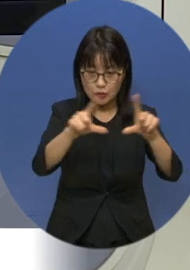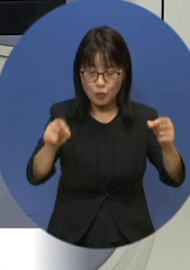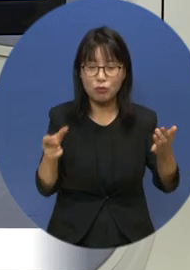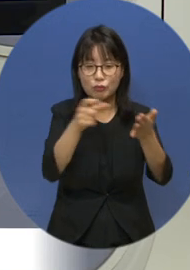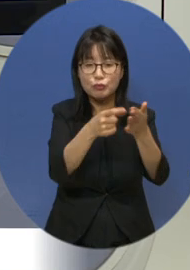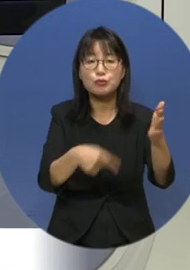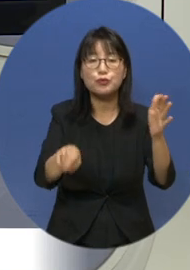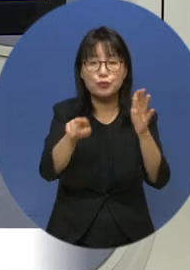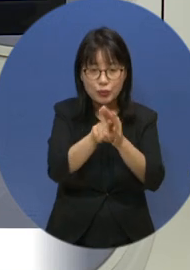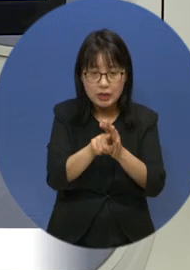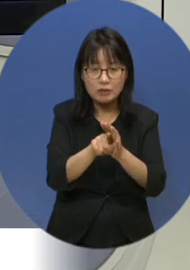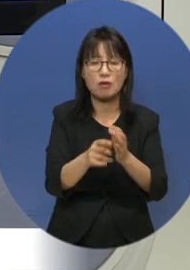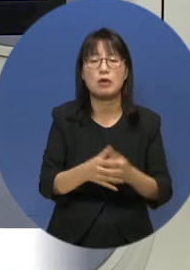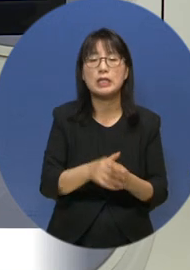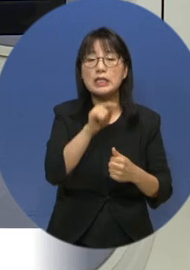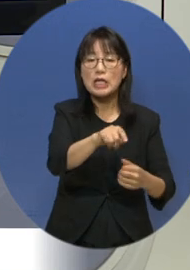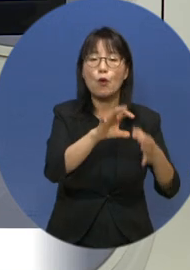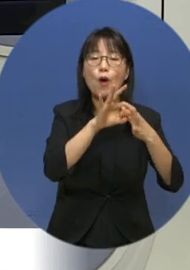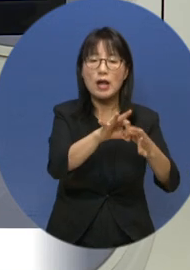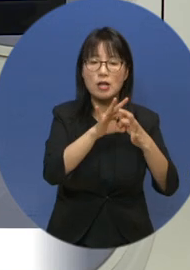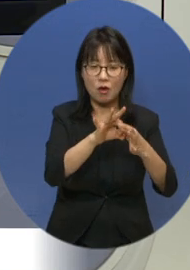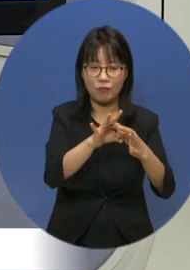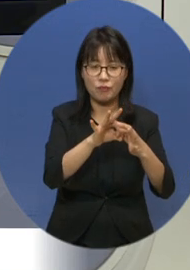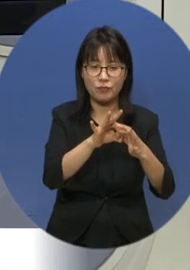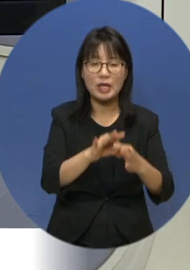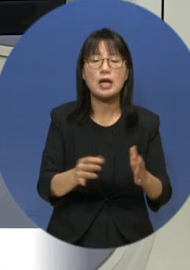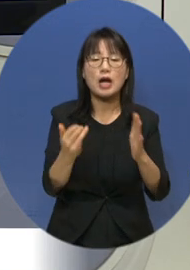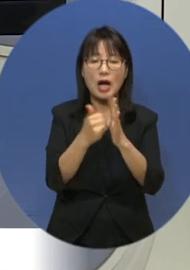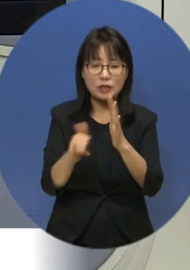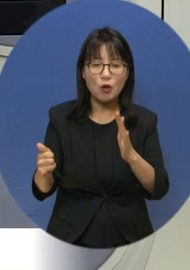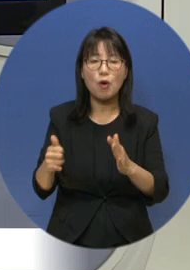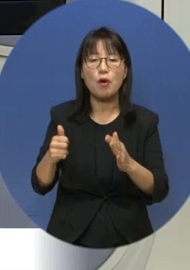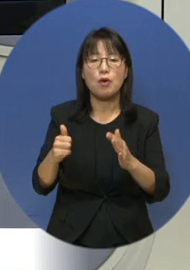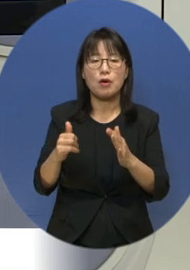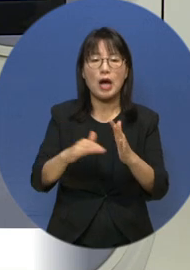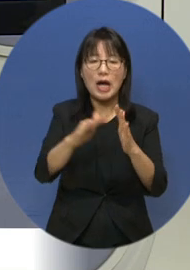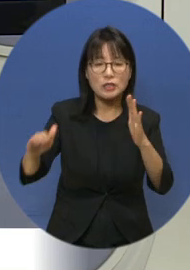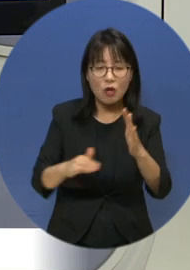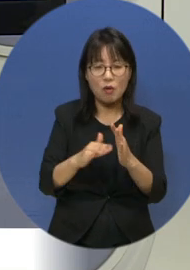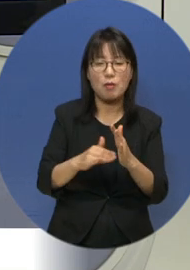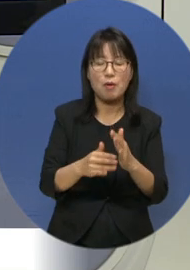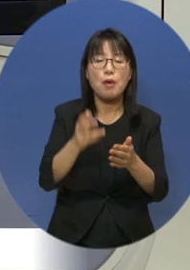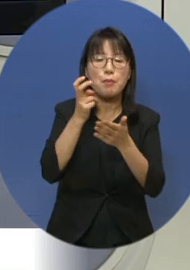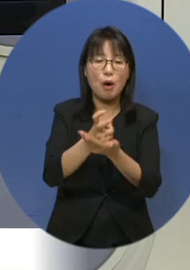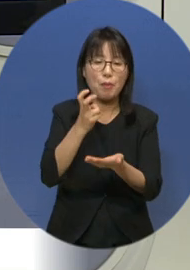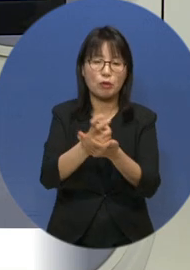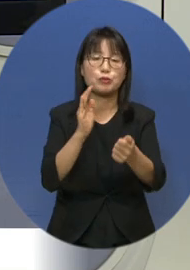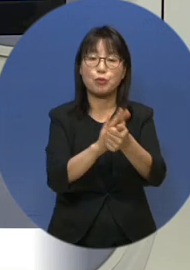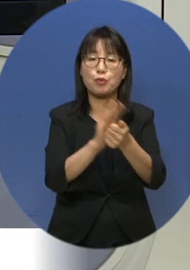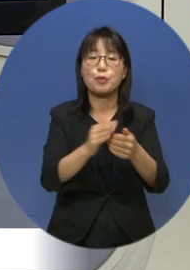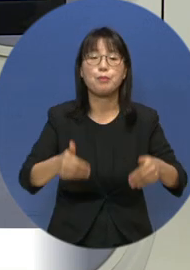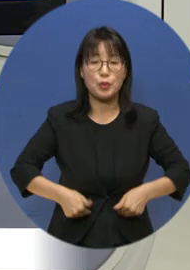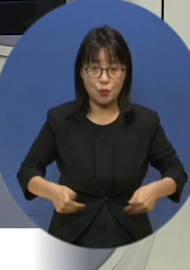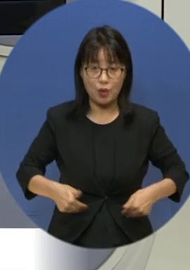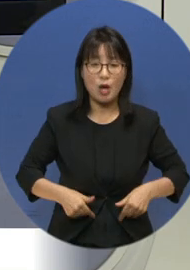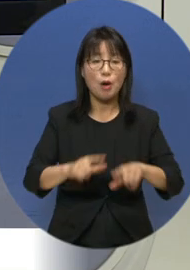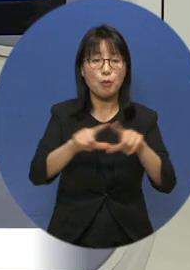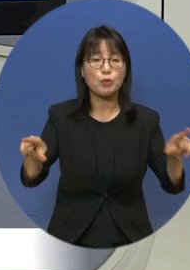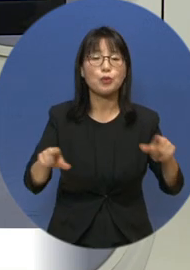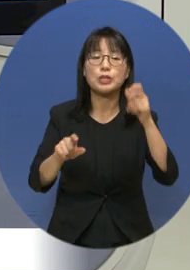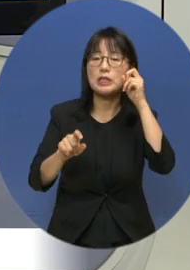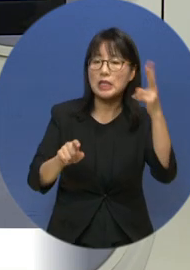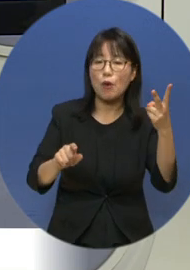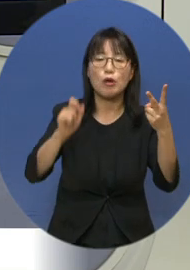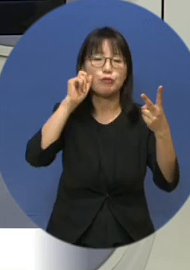행 명 한 자 주소지를 관할하는 가정법원에 b 송 사건 절차를 거쳐야 하며 통상 2개월에서